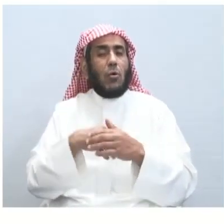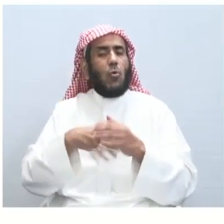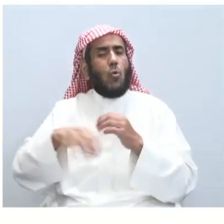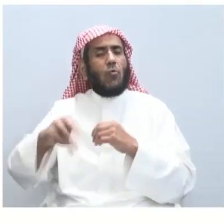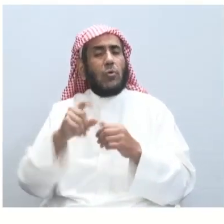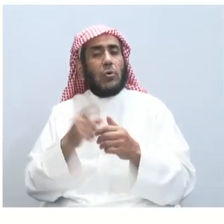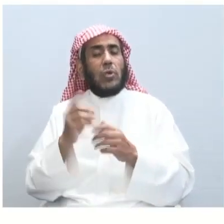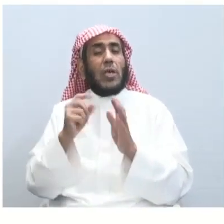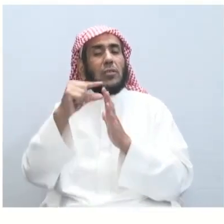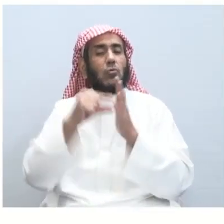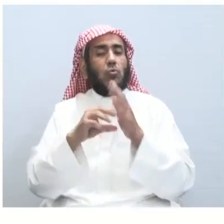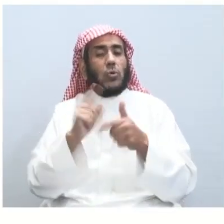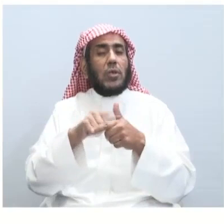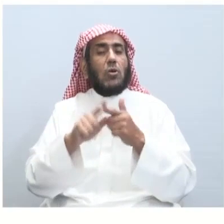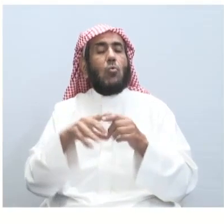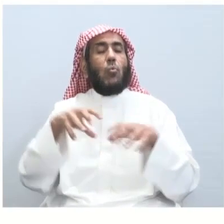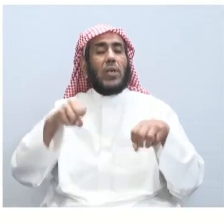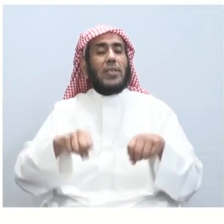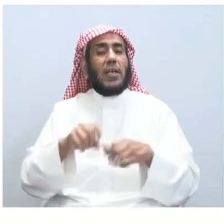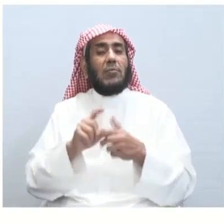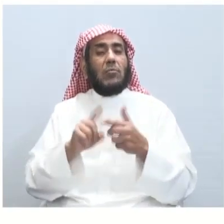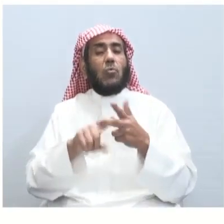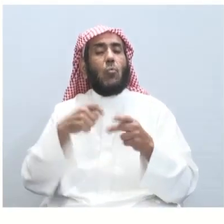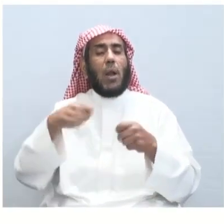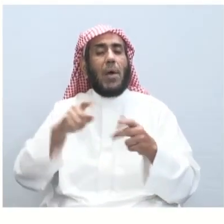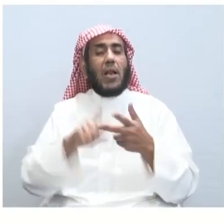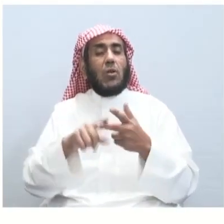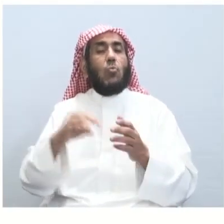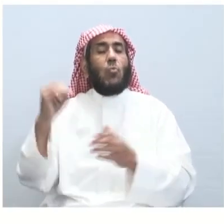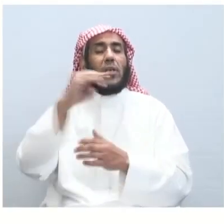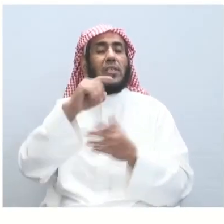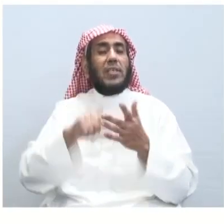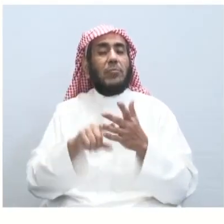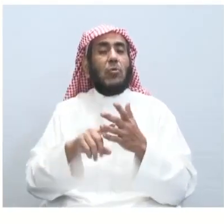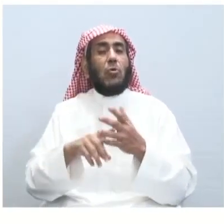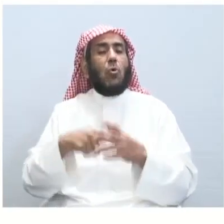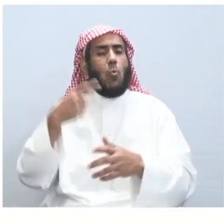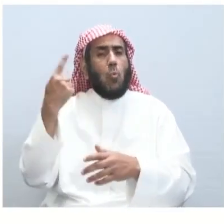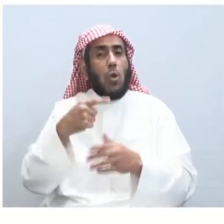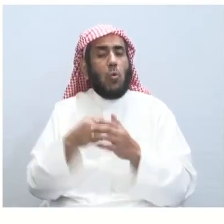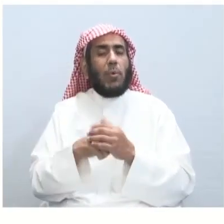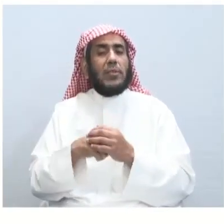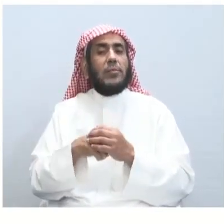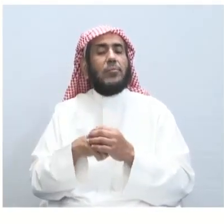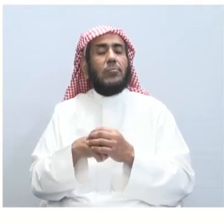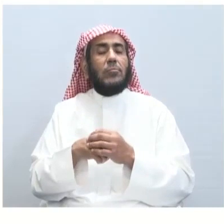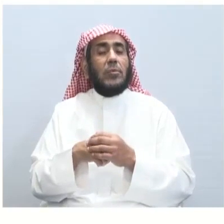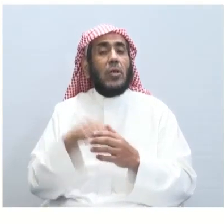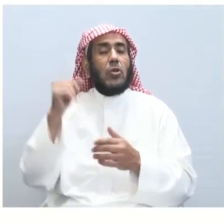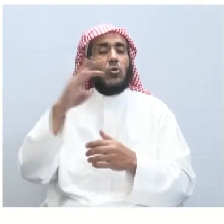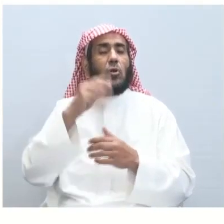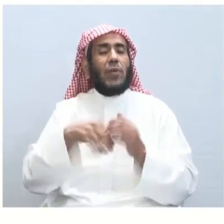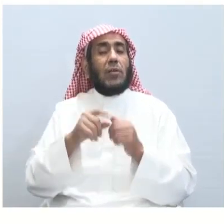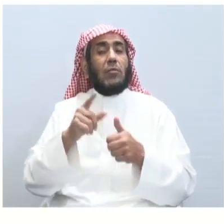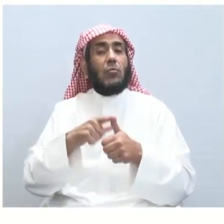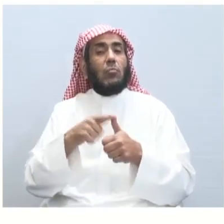عده فروع الدستوري والاداري والمالي والجنائي والعقوبات القانون الجنائي